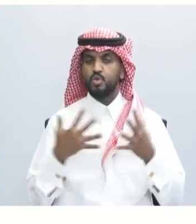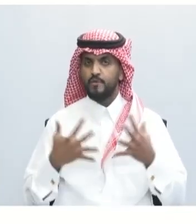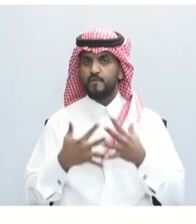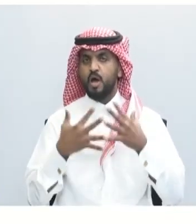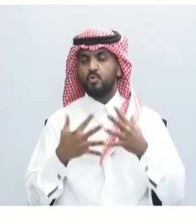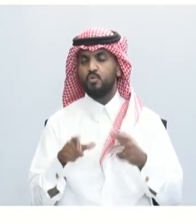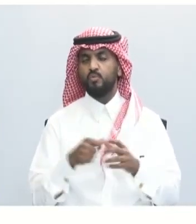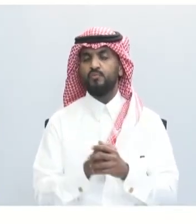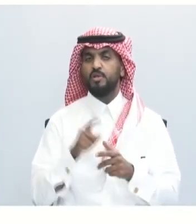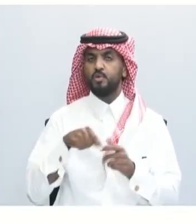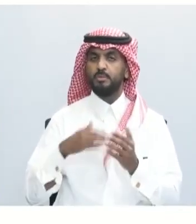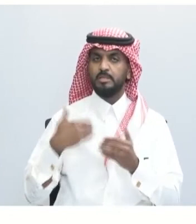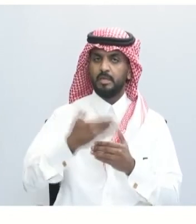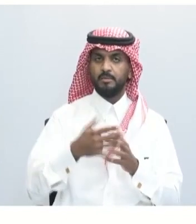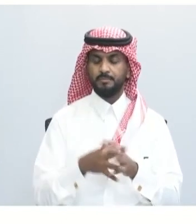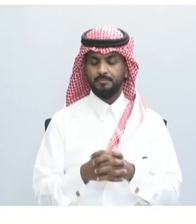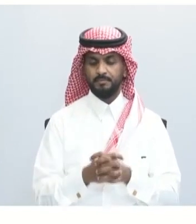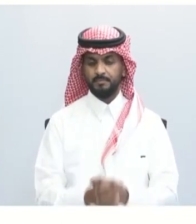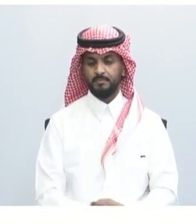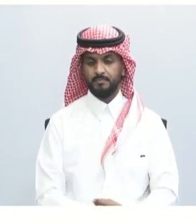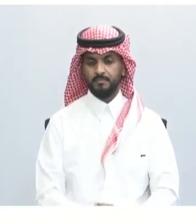وتفاعله في اليوم التالي